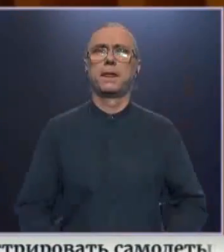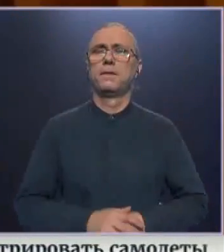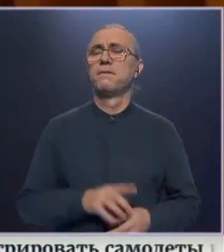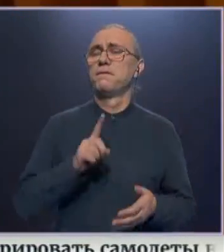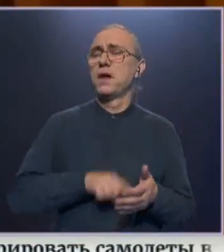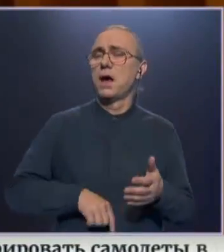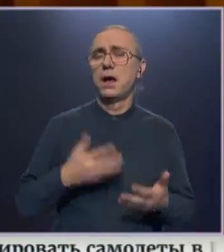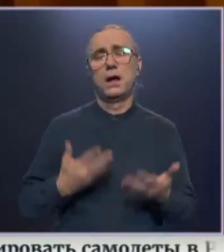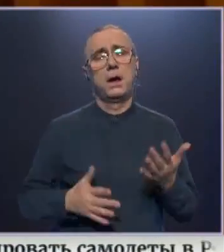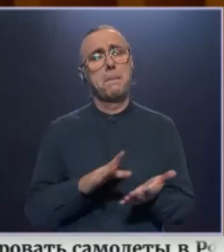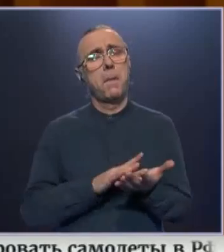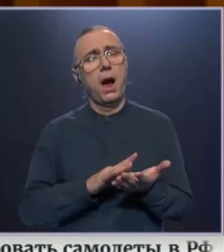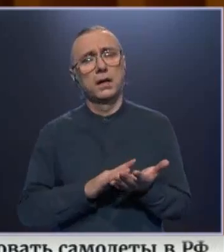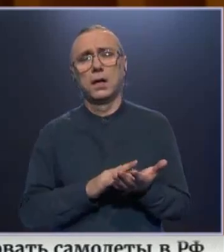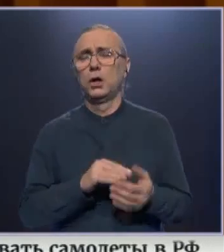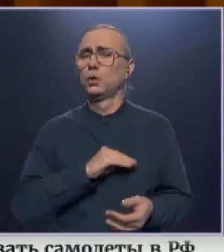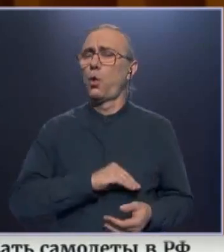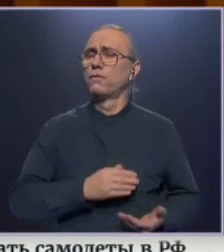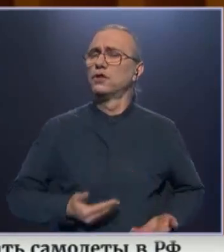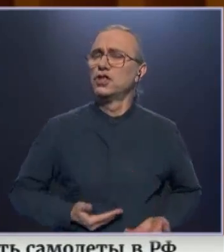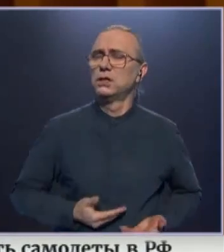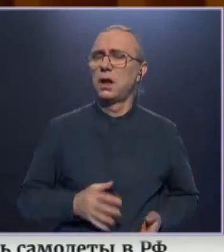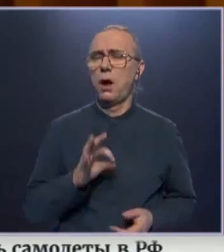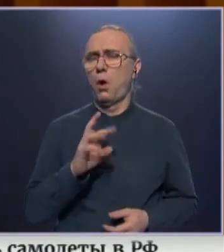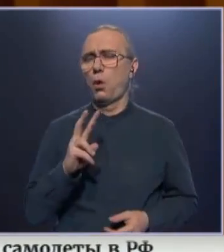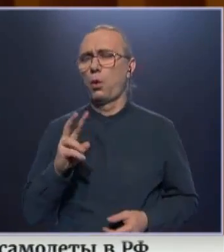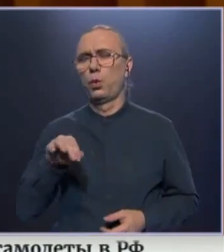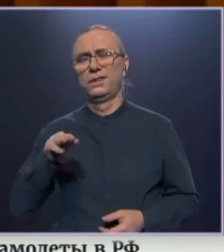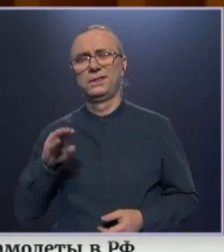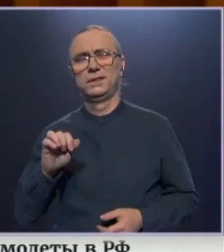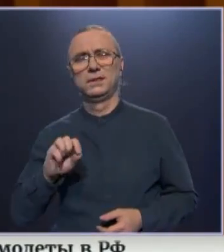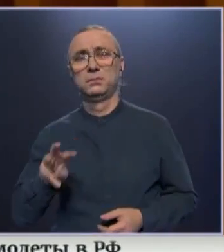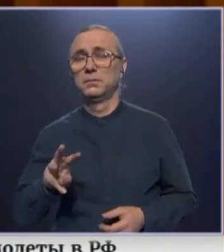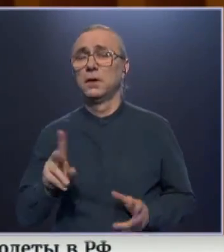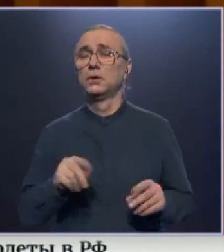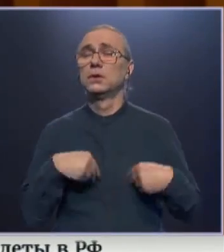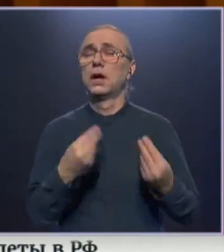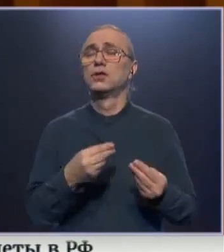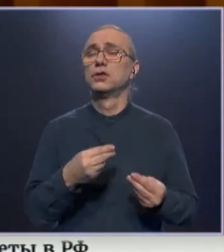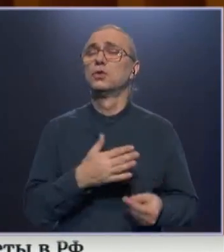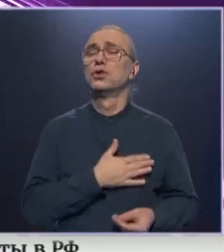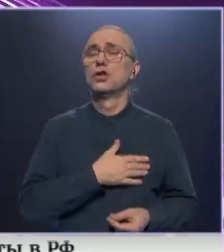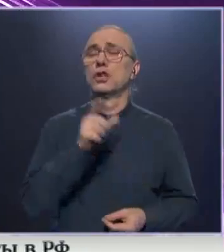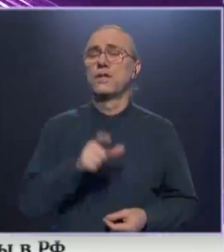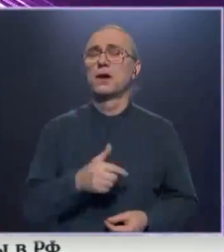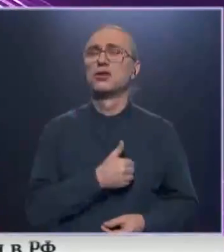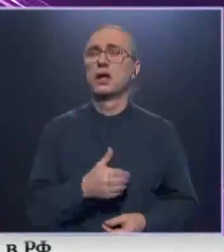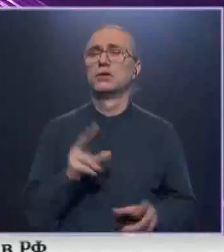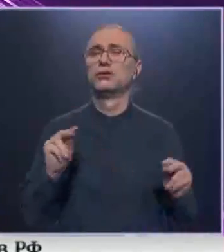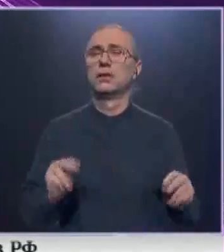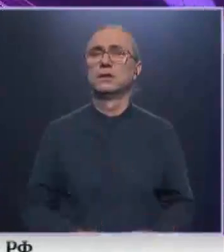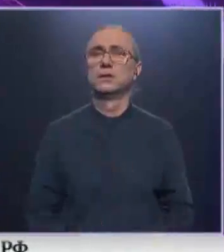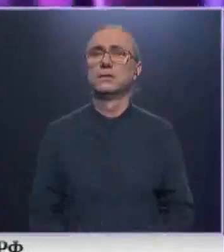Вера или магия, духовная жизнь или оккультизм, что доставит душе человека желанное счастье?